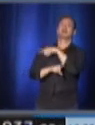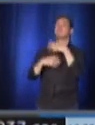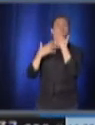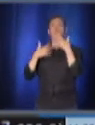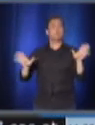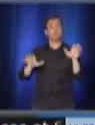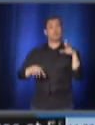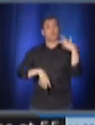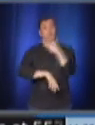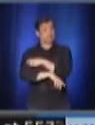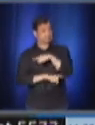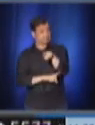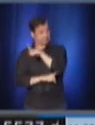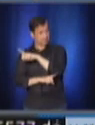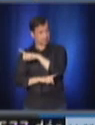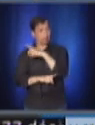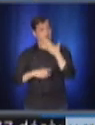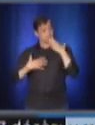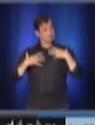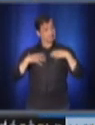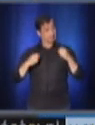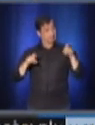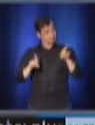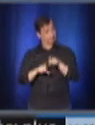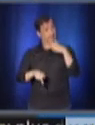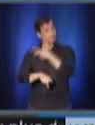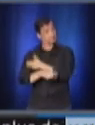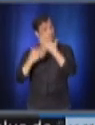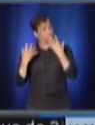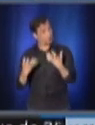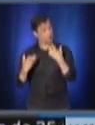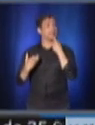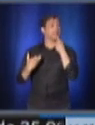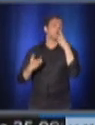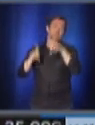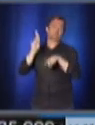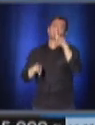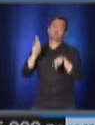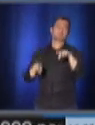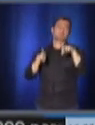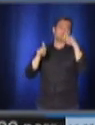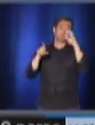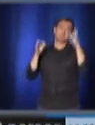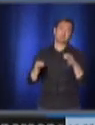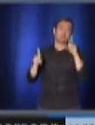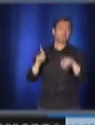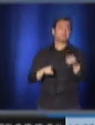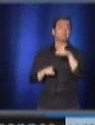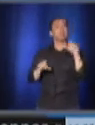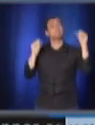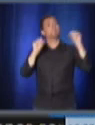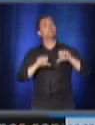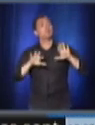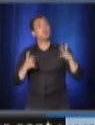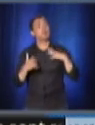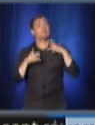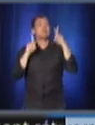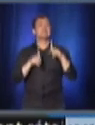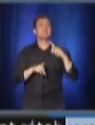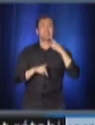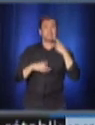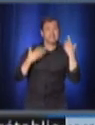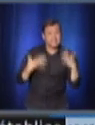faire vacciner. Je ne dis pas que c'est mauvais, mais ce n'est pas là que le potentiel le plus grand est. C'est des gens qui ont des maladies chroniques, des diabétiques,